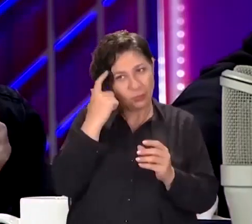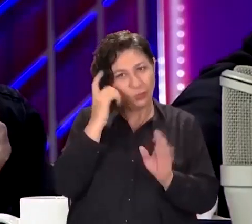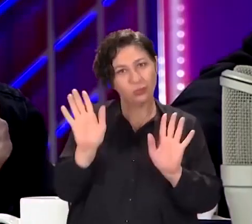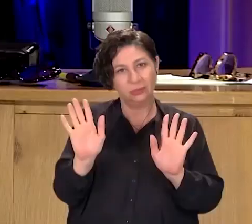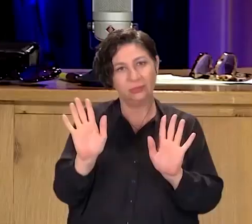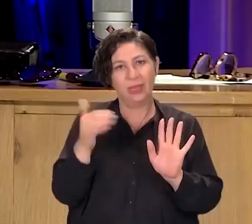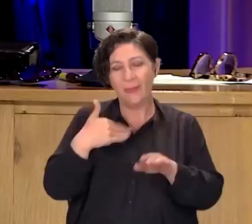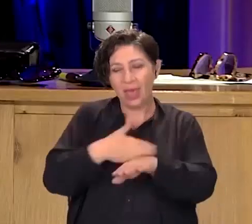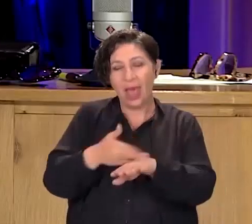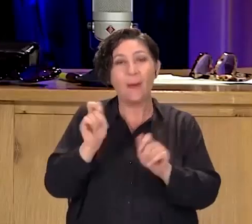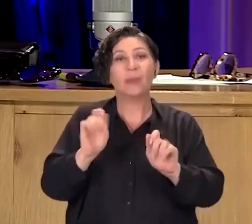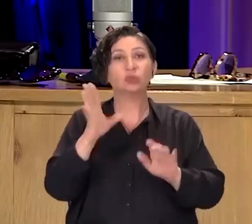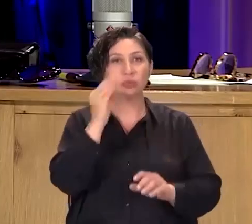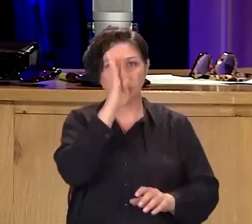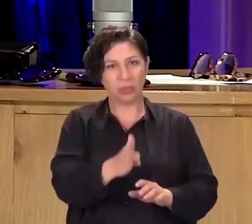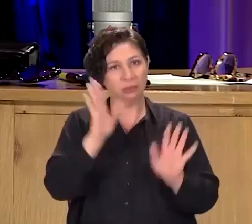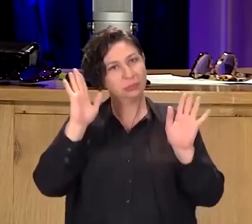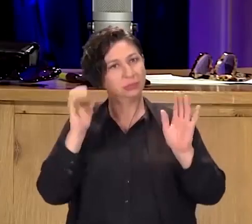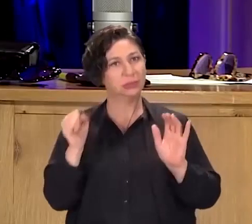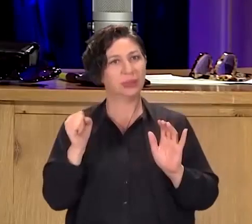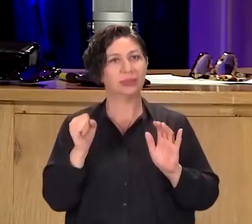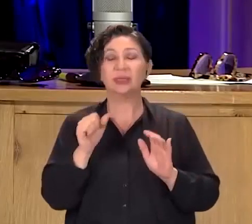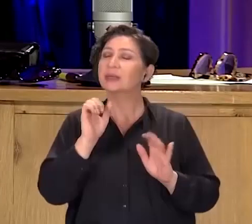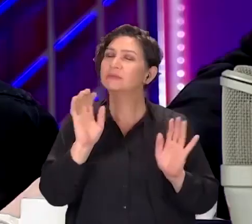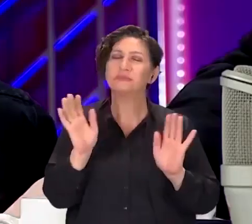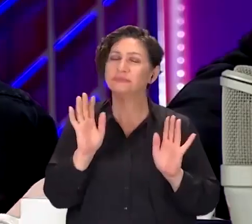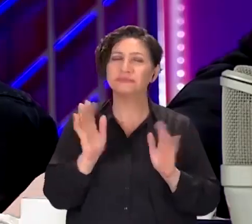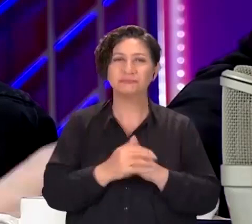tanırsın. Çok iyi biliyorum. Sen çok serttir. Çok serttir. Hiç.